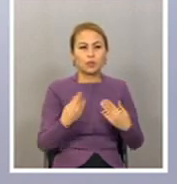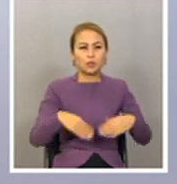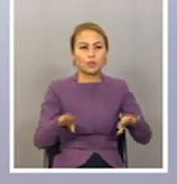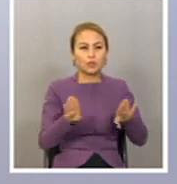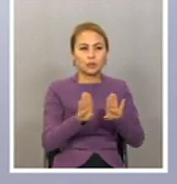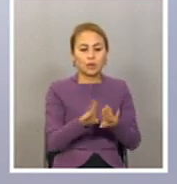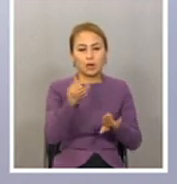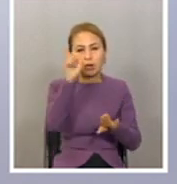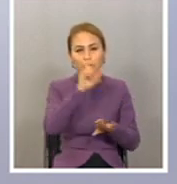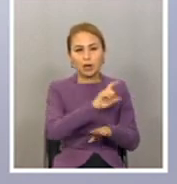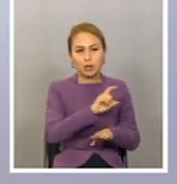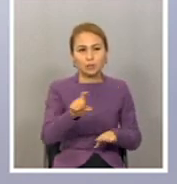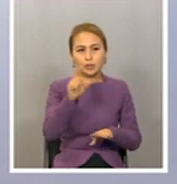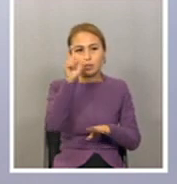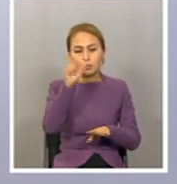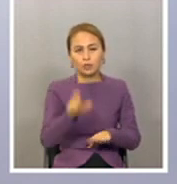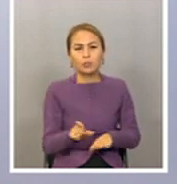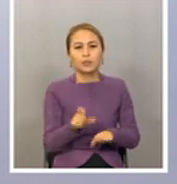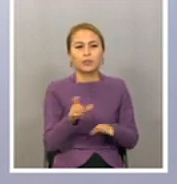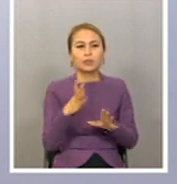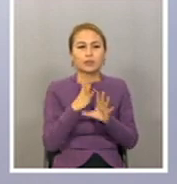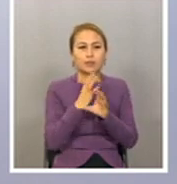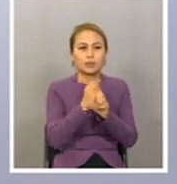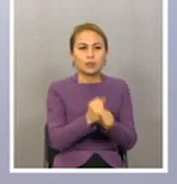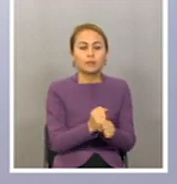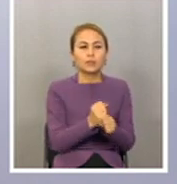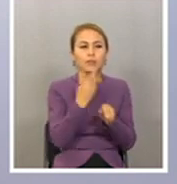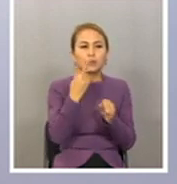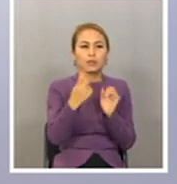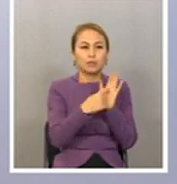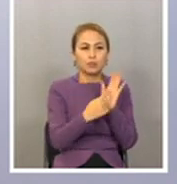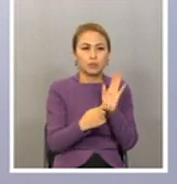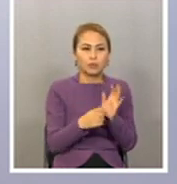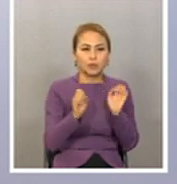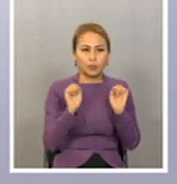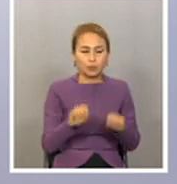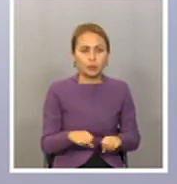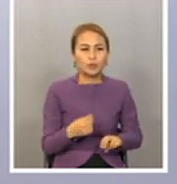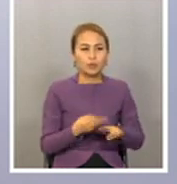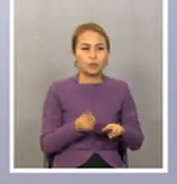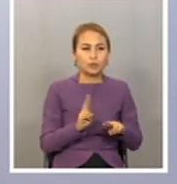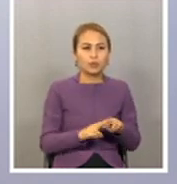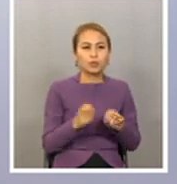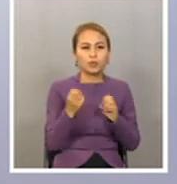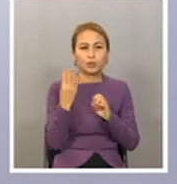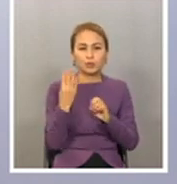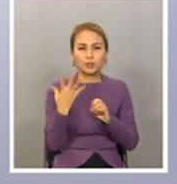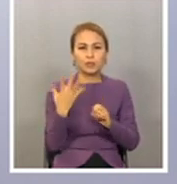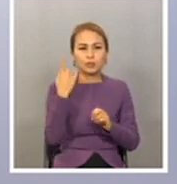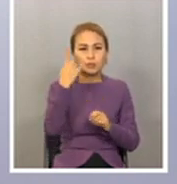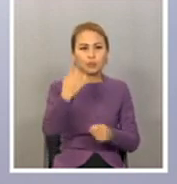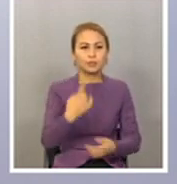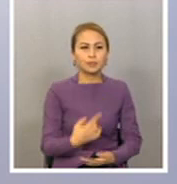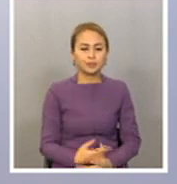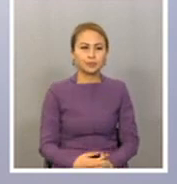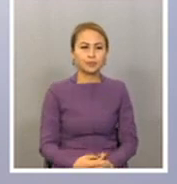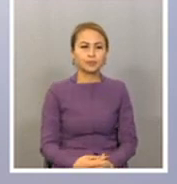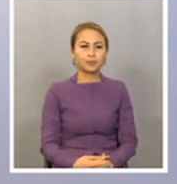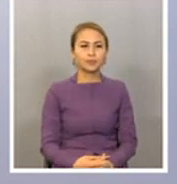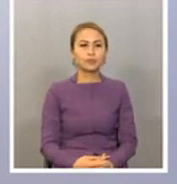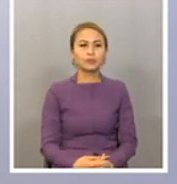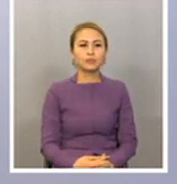алымында бөлімінде қысқартайық. Екеуінде 2-ге бөлуге болады. Сонда жауабы 45-тен 1 болады.